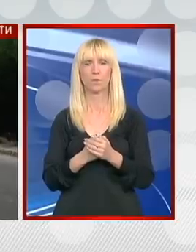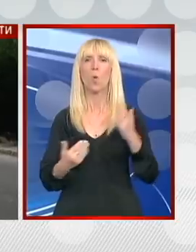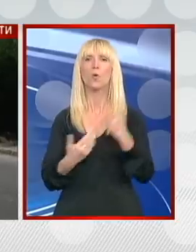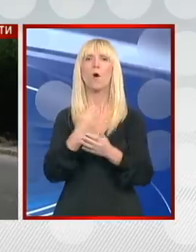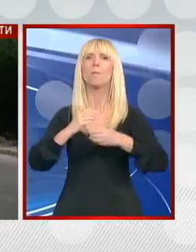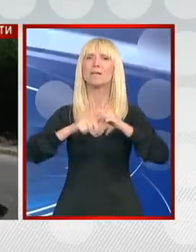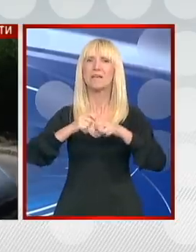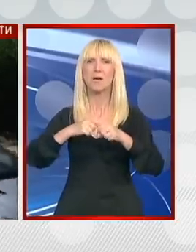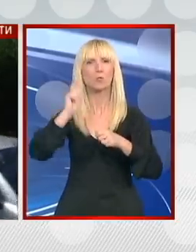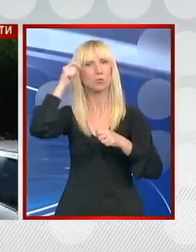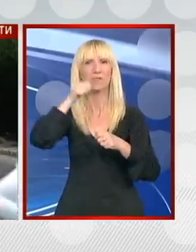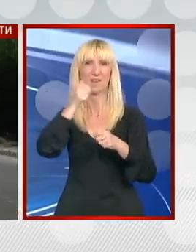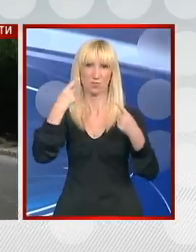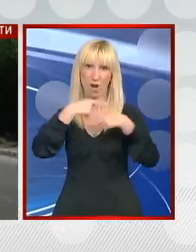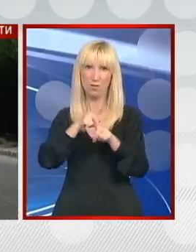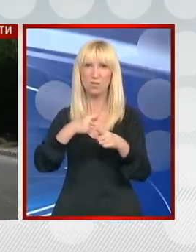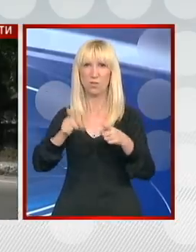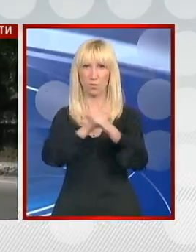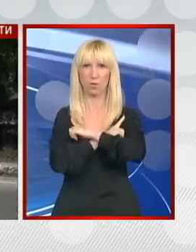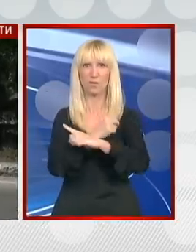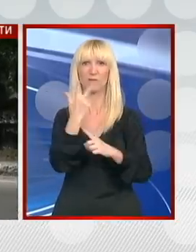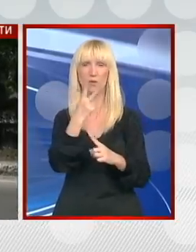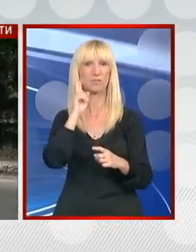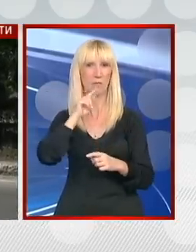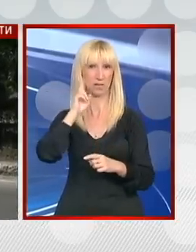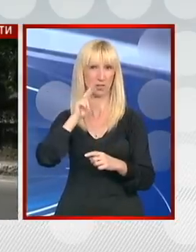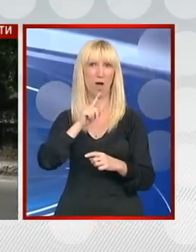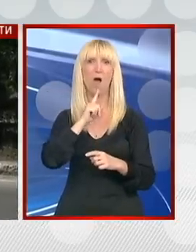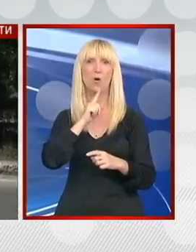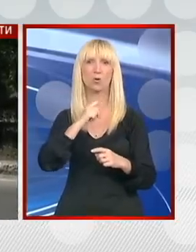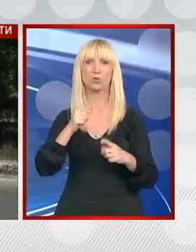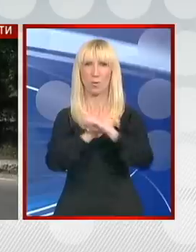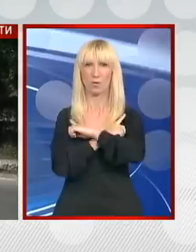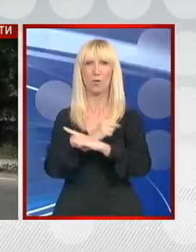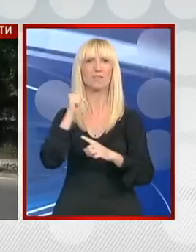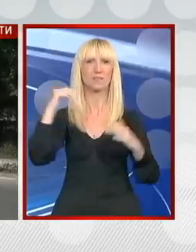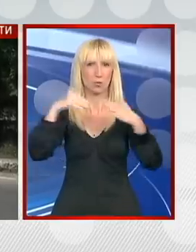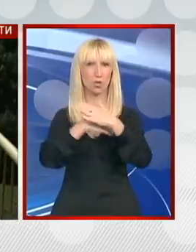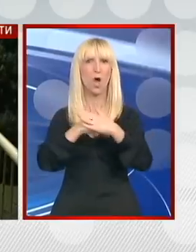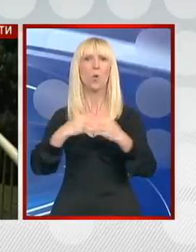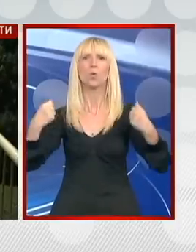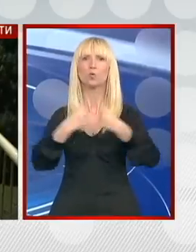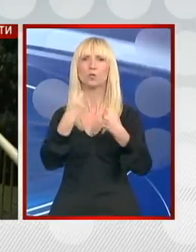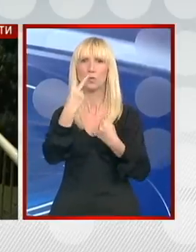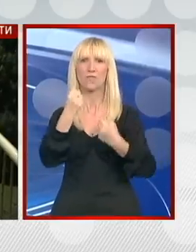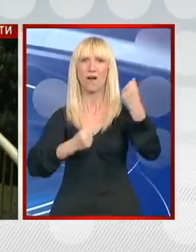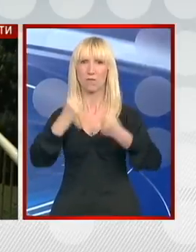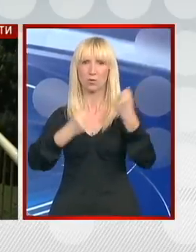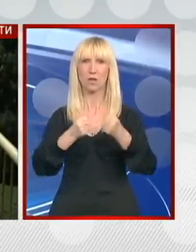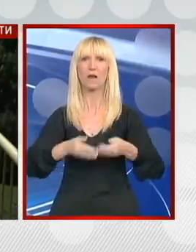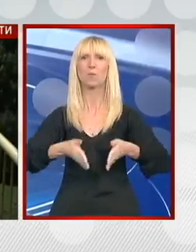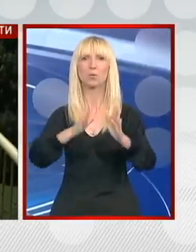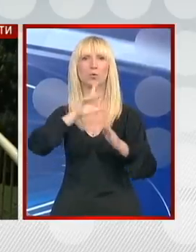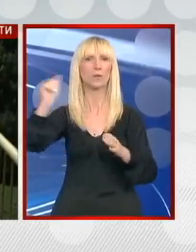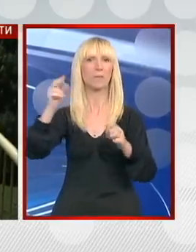U Novom Pazaru sutra je dan žalosti zbog pogibije trojice mladića koji su stradali sinoć u udesu dva putnička vozila na